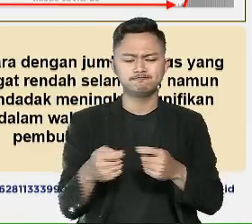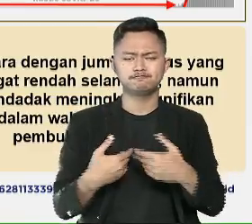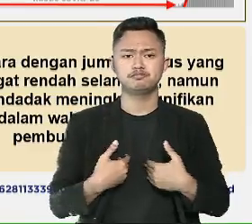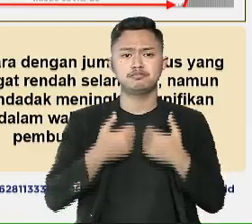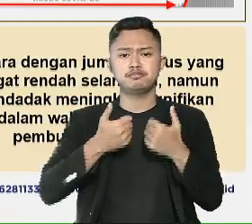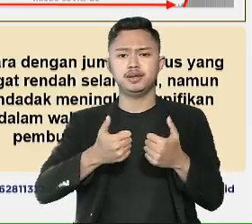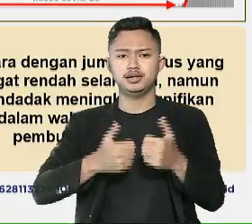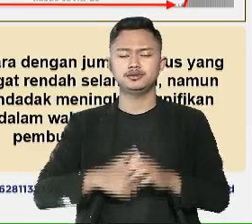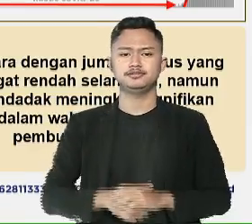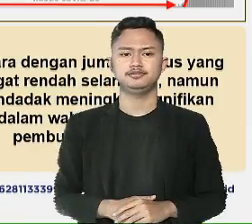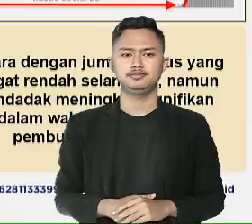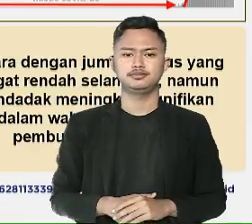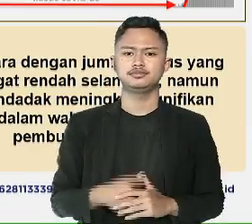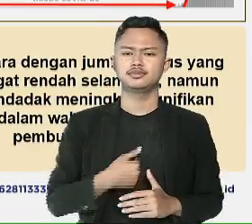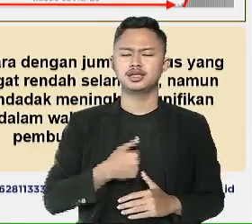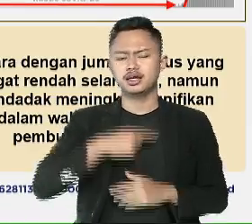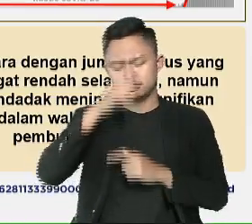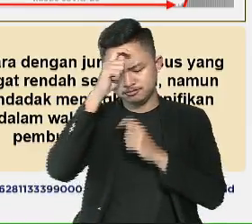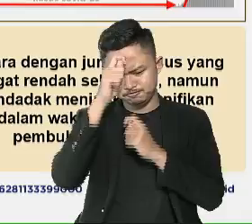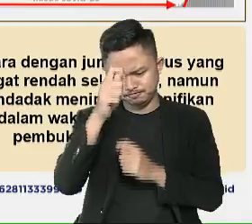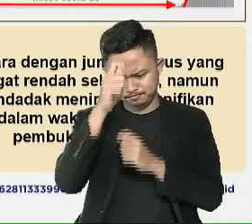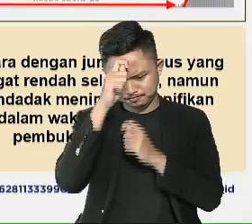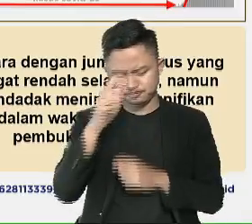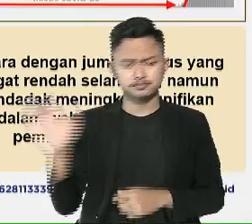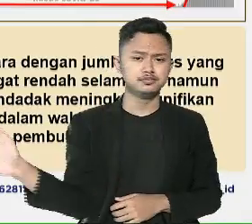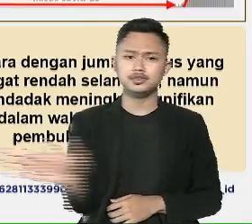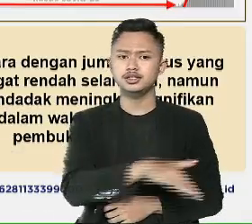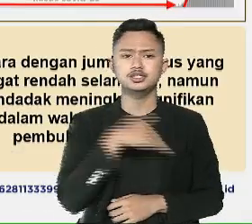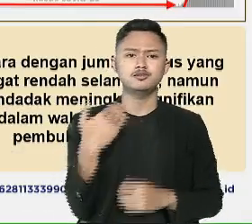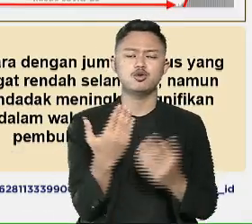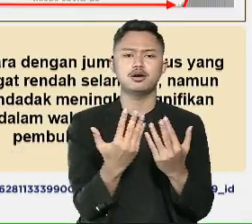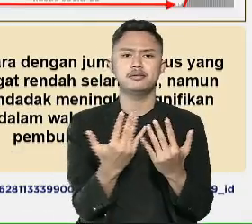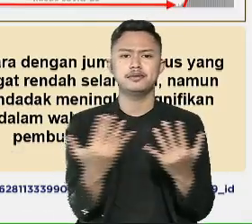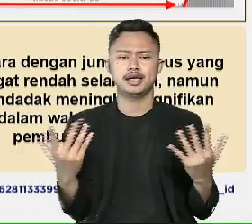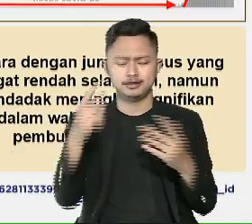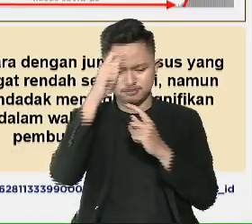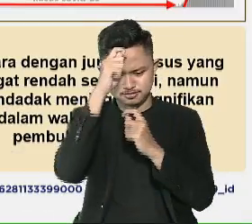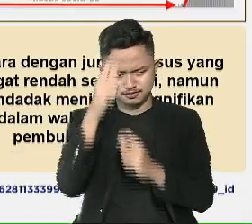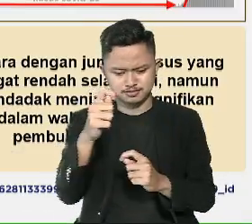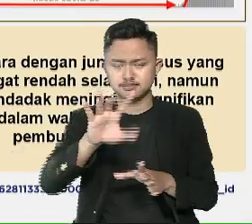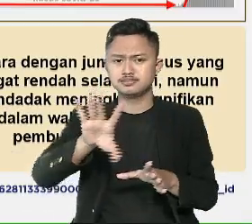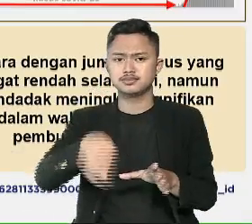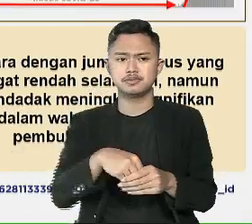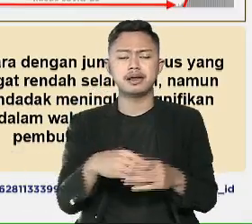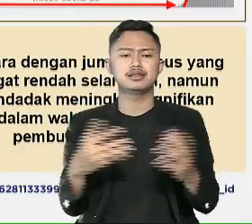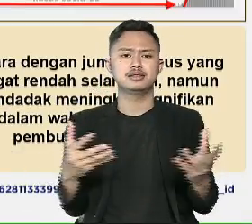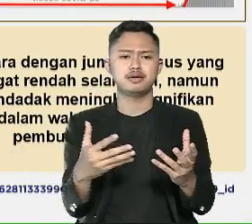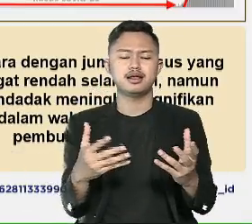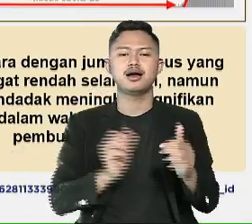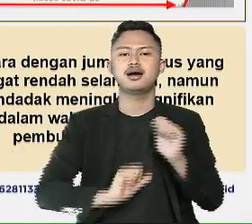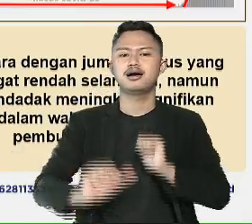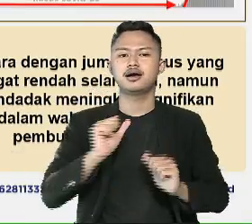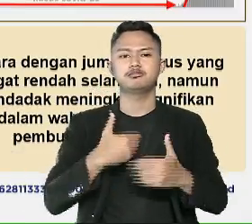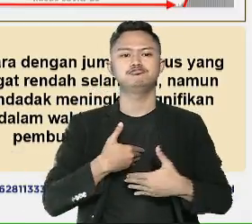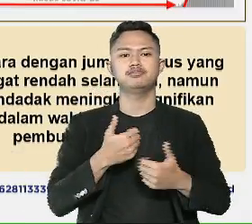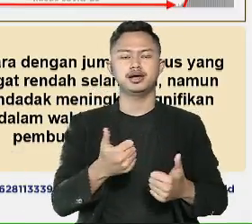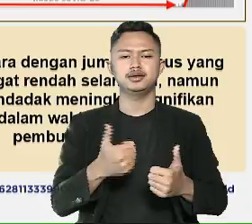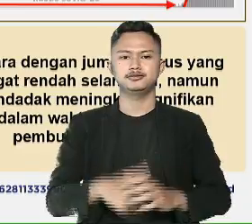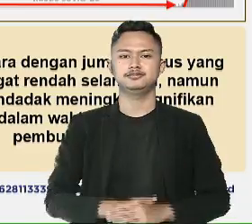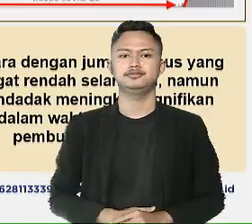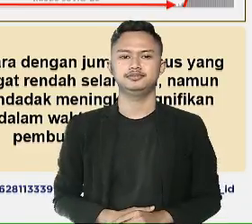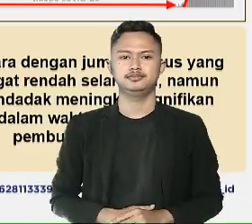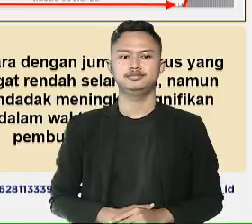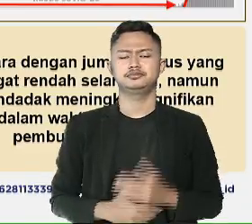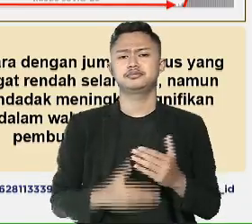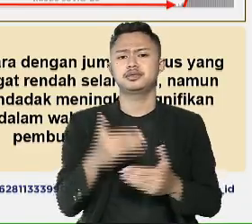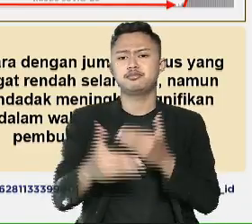membaik. Saya mengapresiasi seluruh lapisan masyarakat yang turut berkontribusi dalam pencapaian yang baik ini.